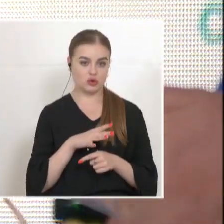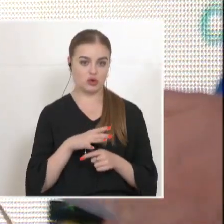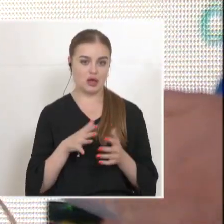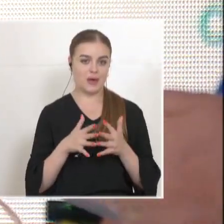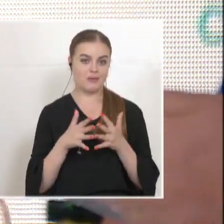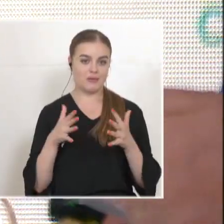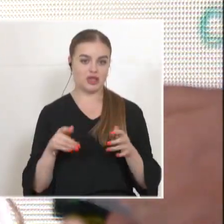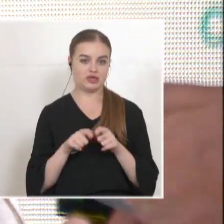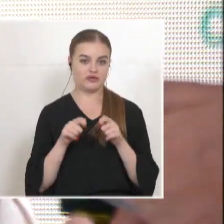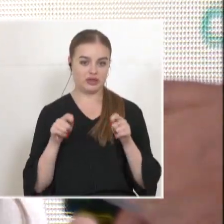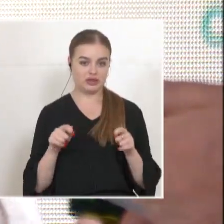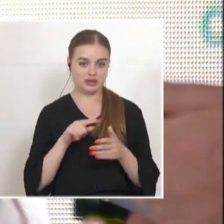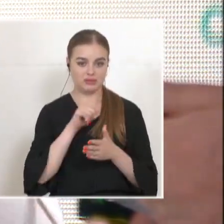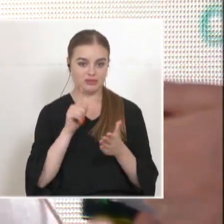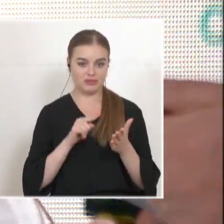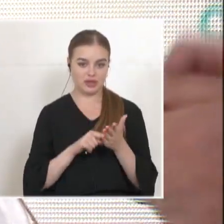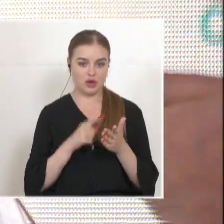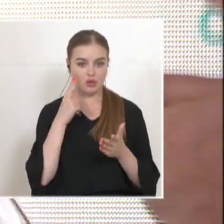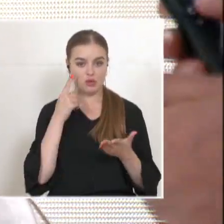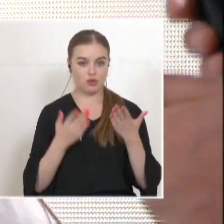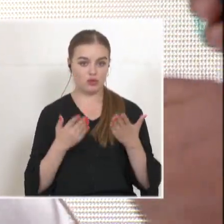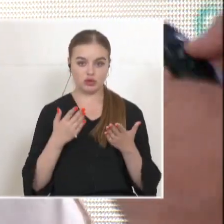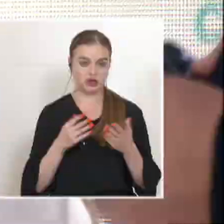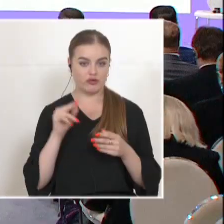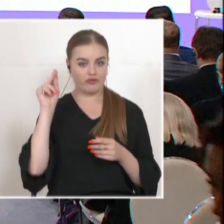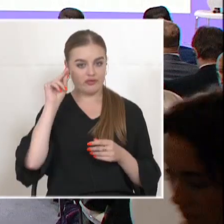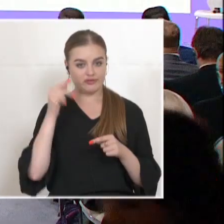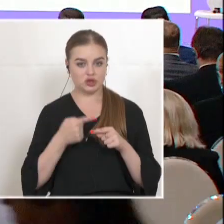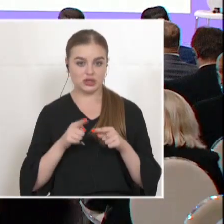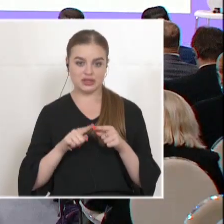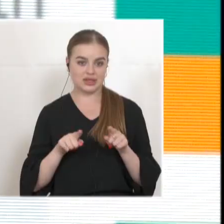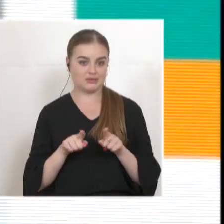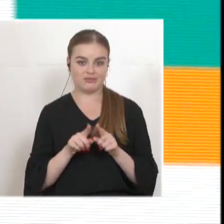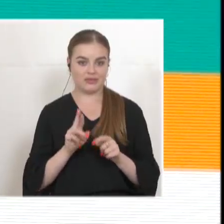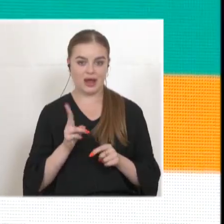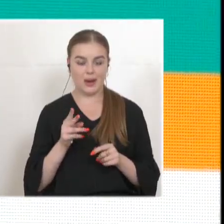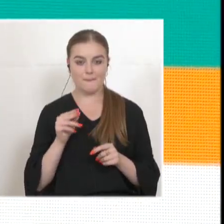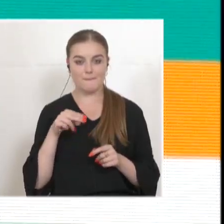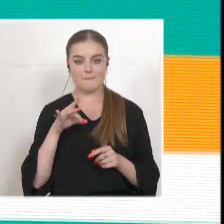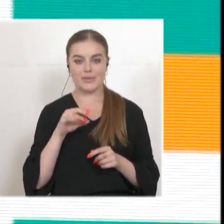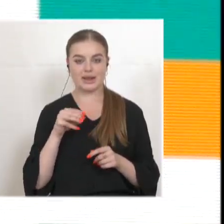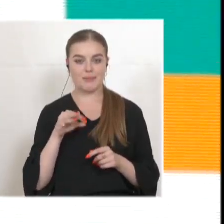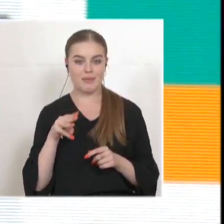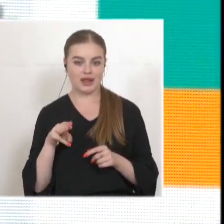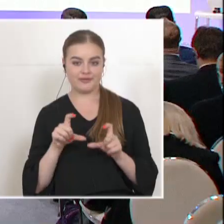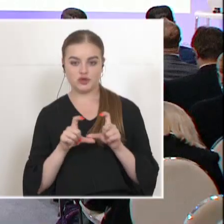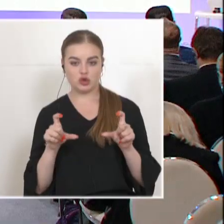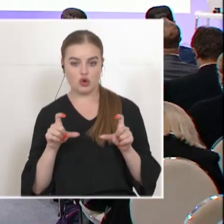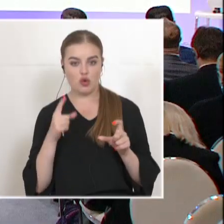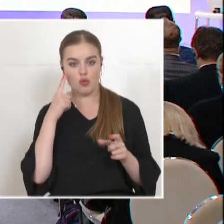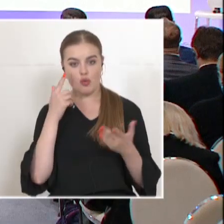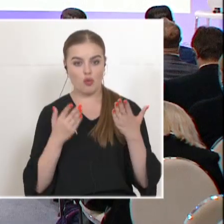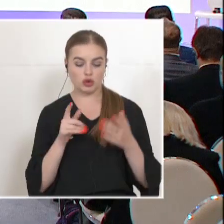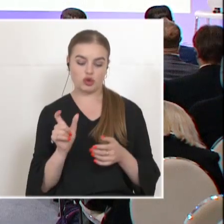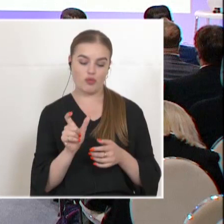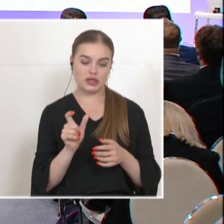більш відкритим питанням. Можливо, вивчати це навіть як предмет в школі, може, в межах біології чи